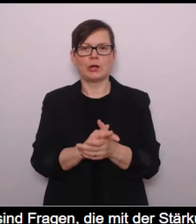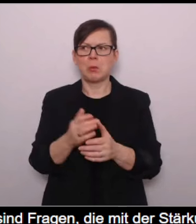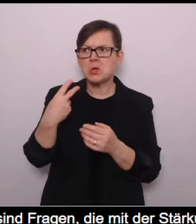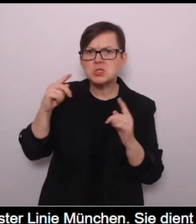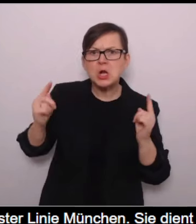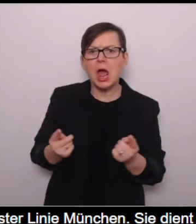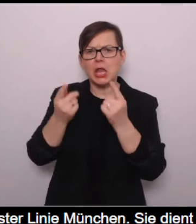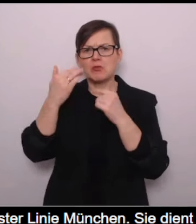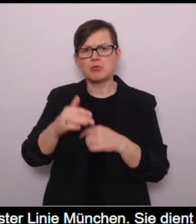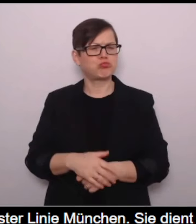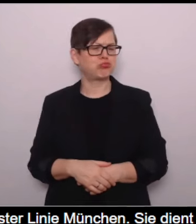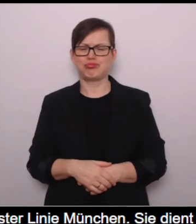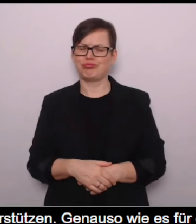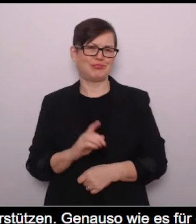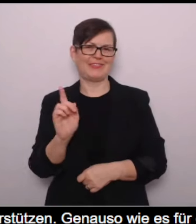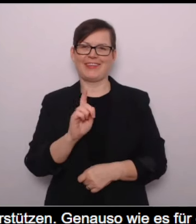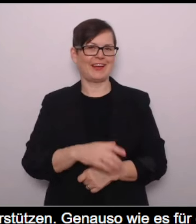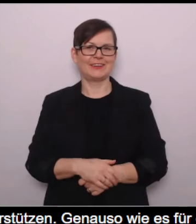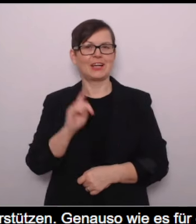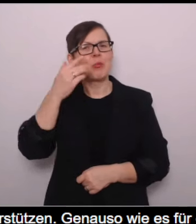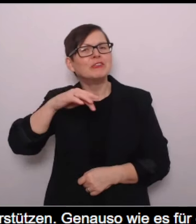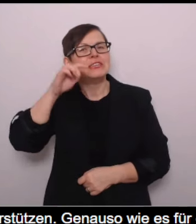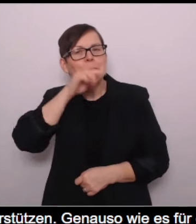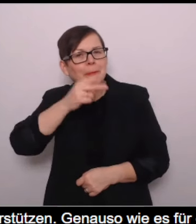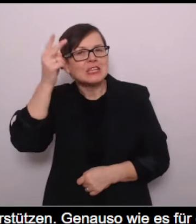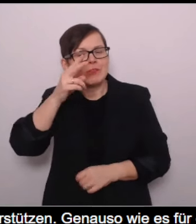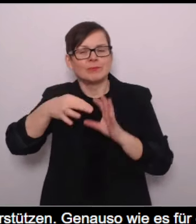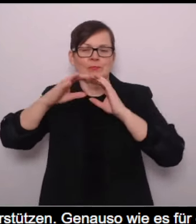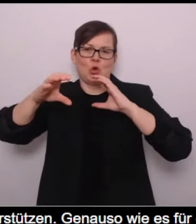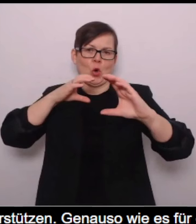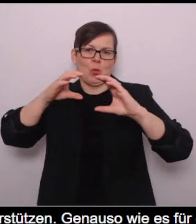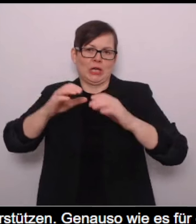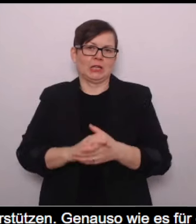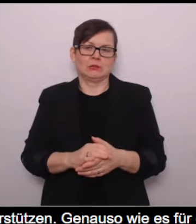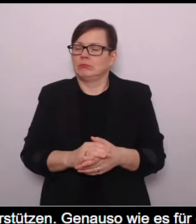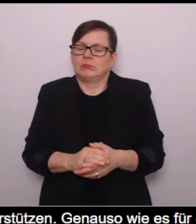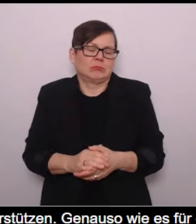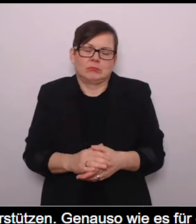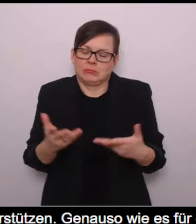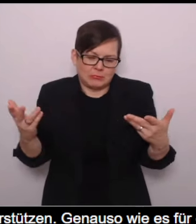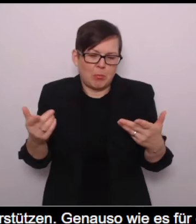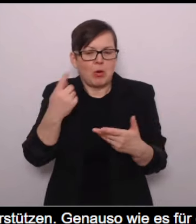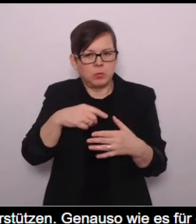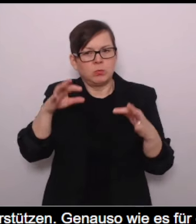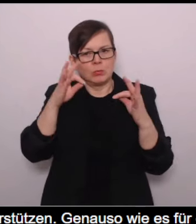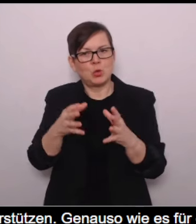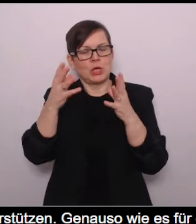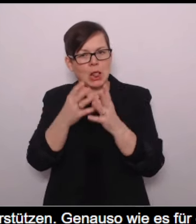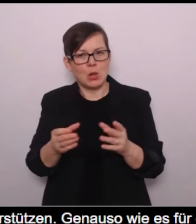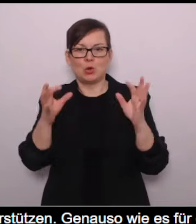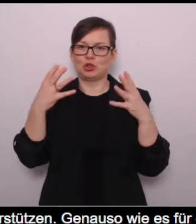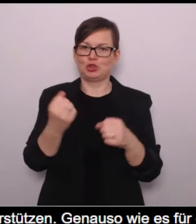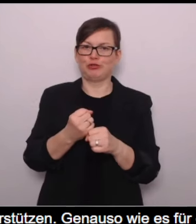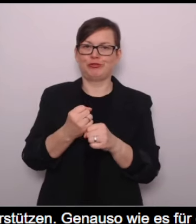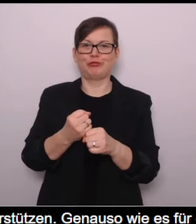sehr, sehr wichtig. Deswegen wäre es da an der Stelle falsch, das zu streichen. Aber das war jetzt kein Streit, ganz im Gegenteil. Da, glaube ich, hat es eher ein Missverständnis